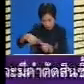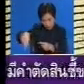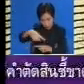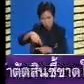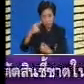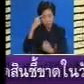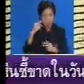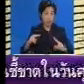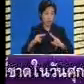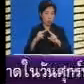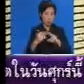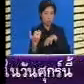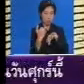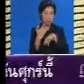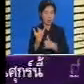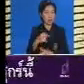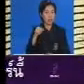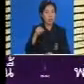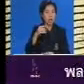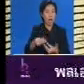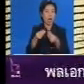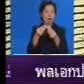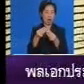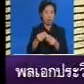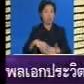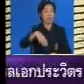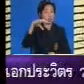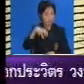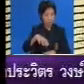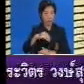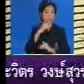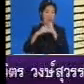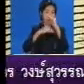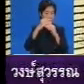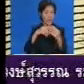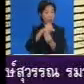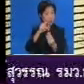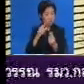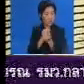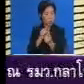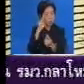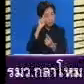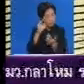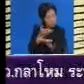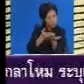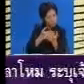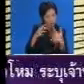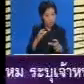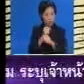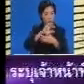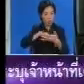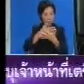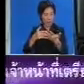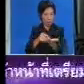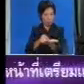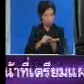คมนาคมนั้นมีการมอบหมายให้สำนักงานคณะกรรมการพัฒนาเศรษฐกิจและสังคมแห่งชาติกลับไปศึกษาและจัดทำแผนกลับมาภายใน 90